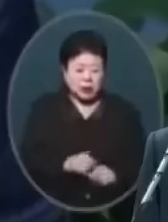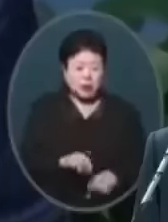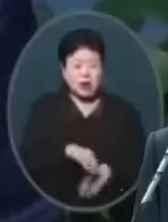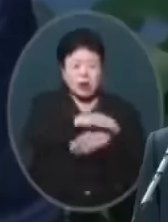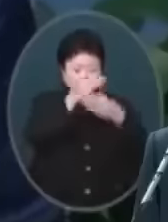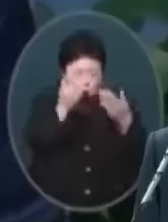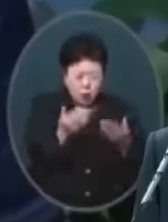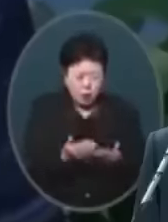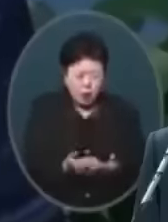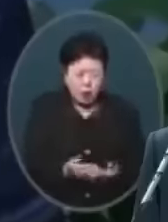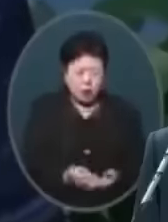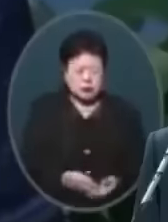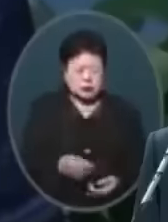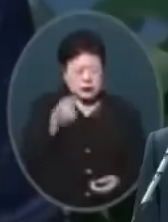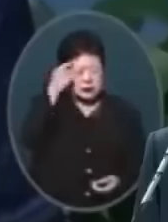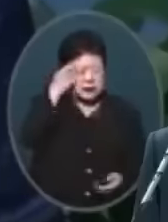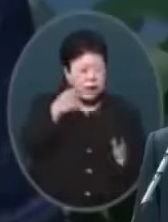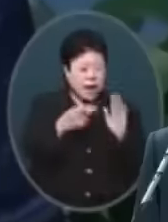전부 그대로 나온다는 것입니다.